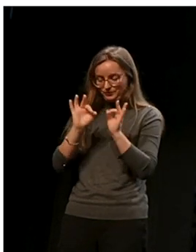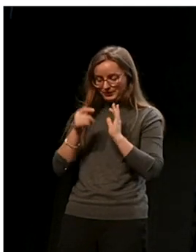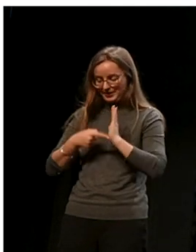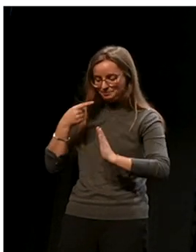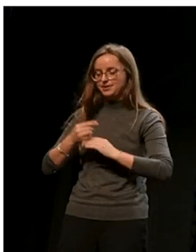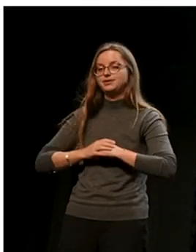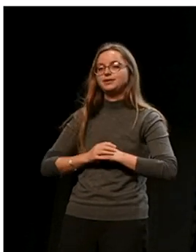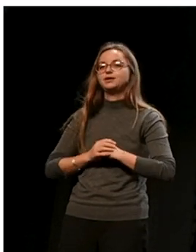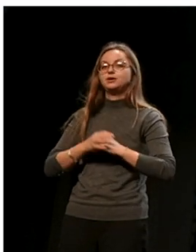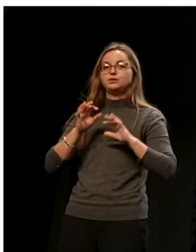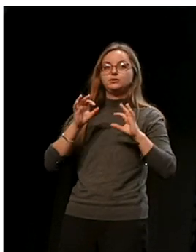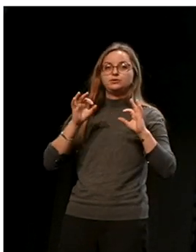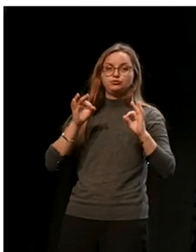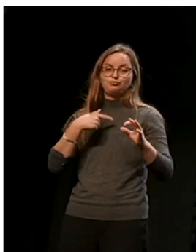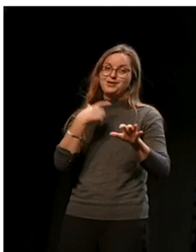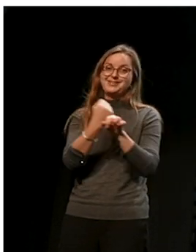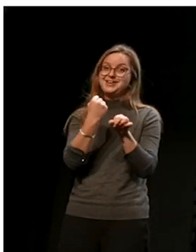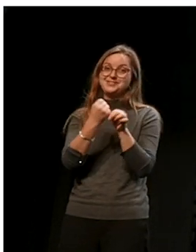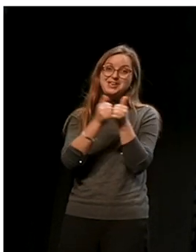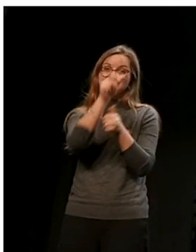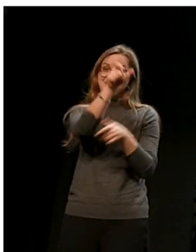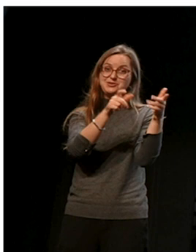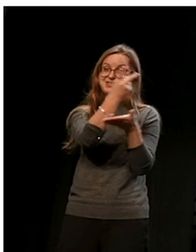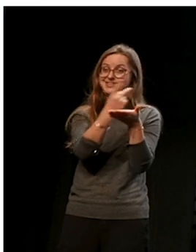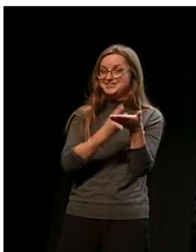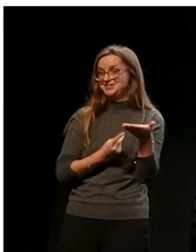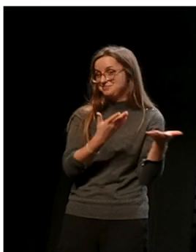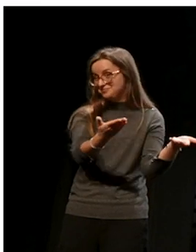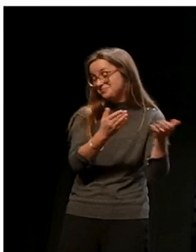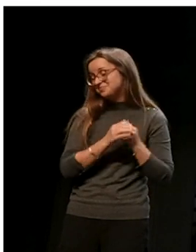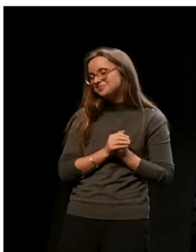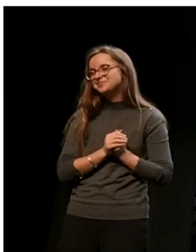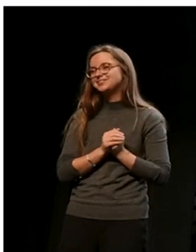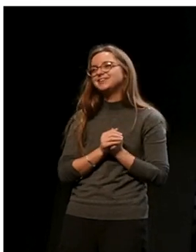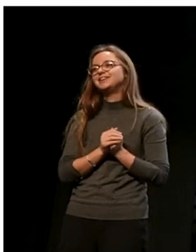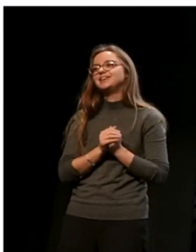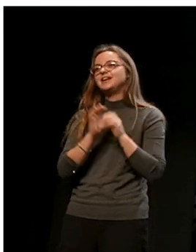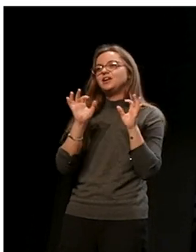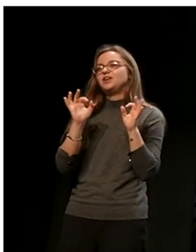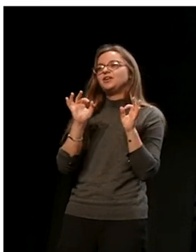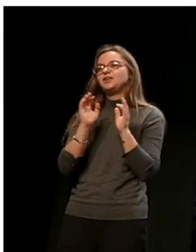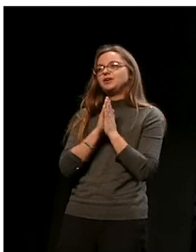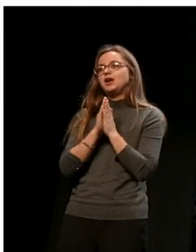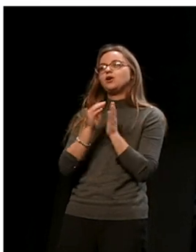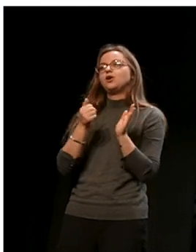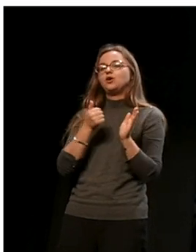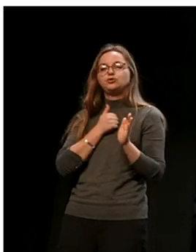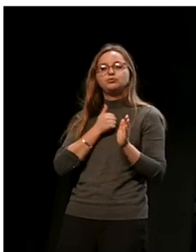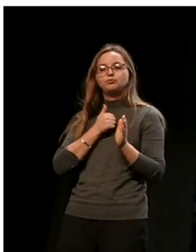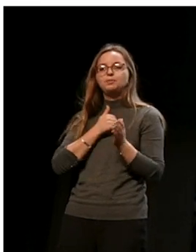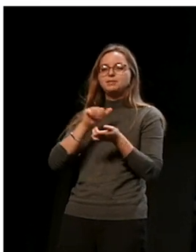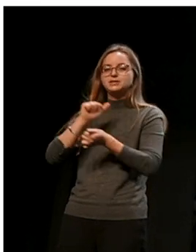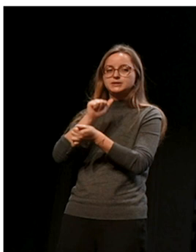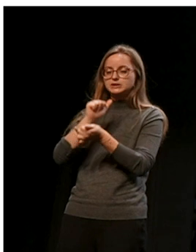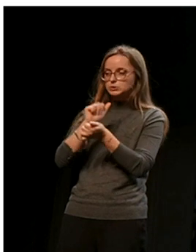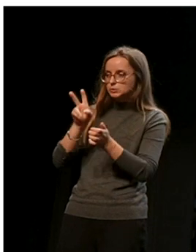Tu disais que tu aimais bien les illustrateurs. Oui. On t'aime bien aussi. Important. Une particularité de notre ligne éditoriale, c'est que justement, on aime